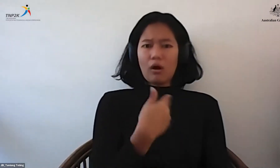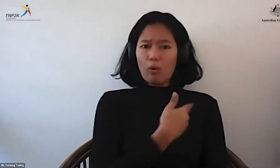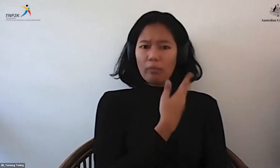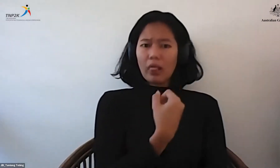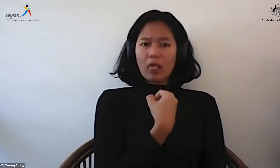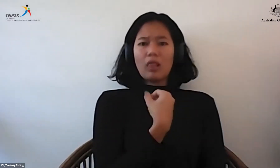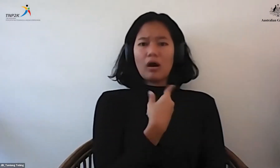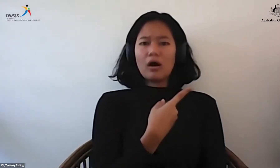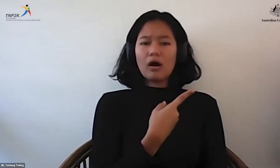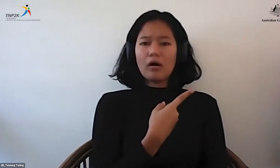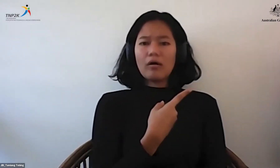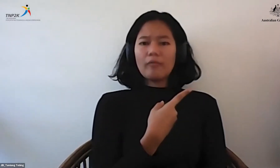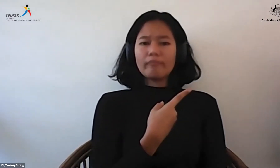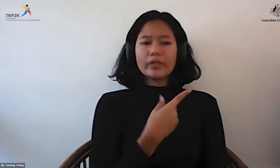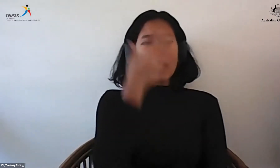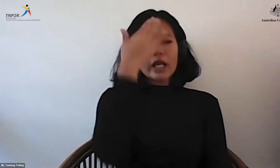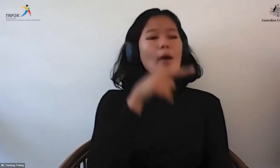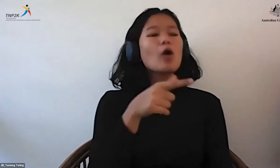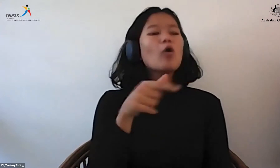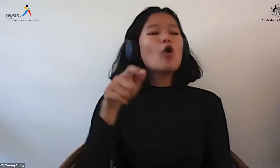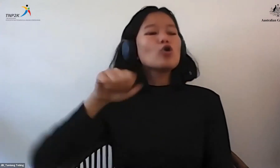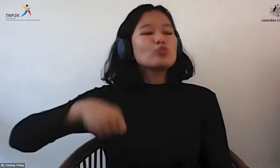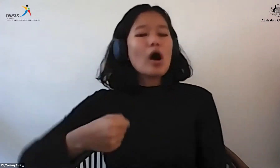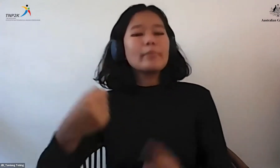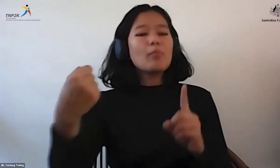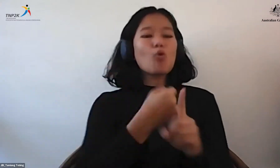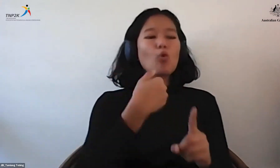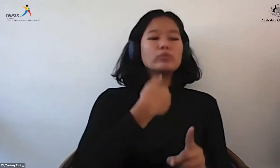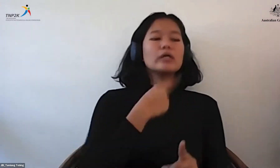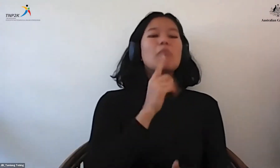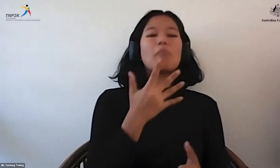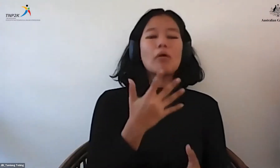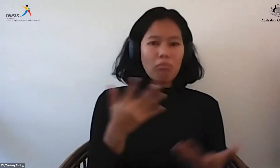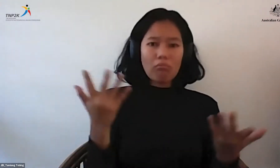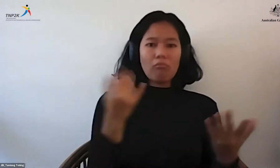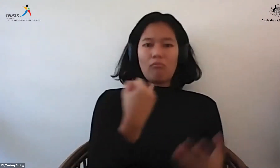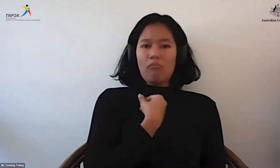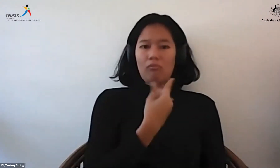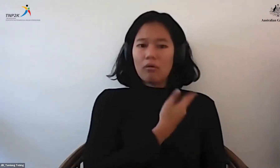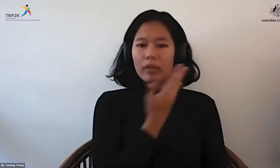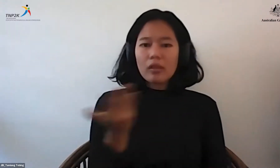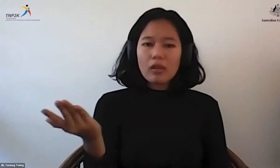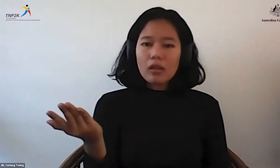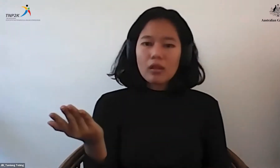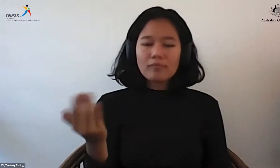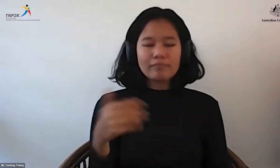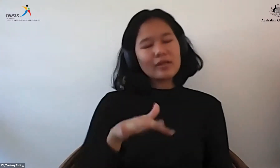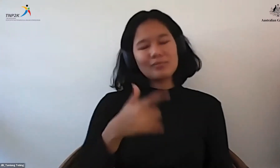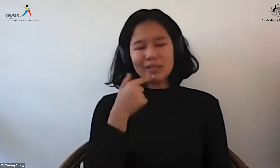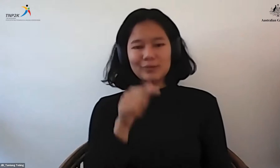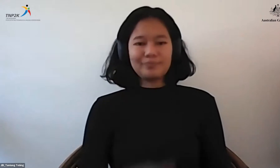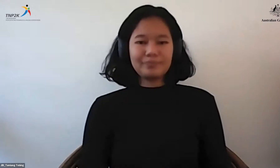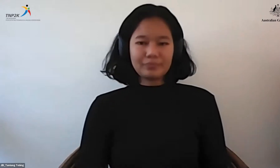What did you do to provoke him? Kamu memprovokasi apa? Saya kira itu Pak Risalman jawaban dari